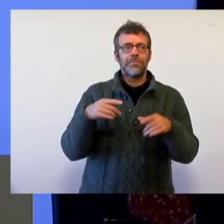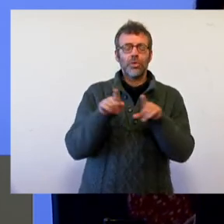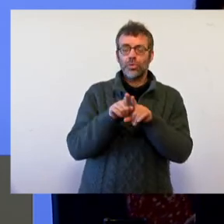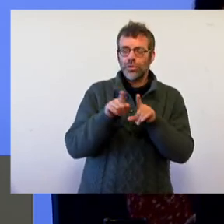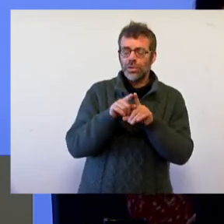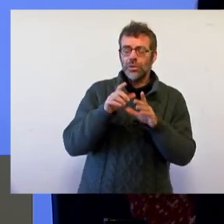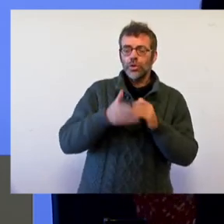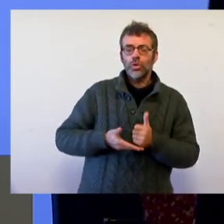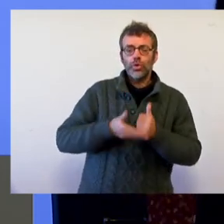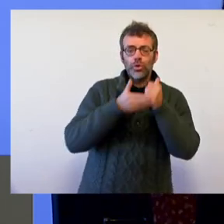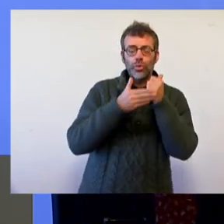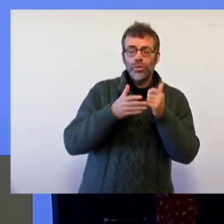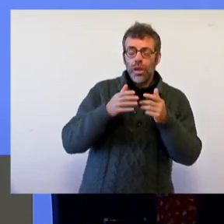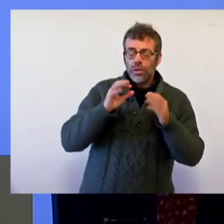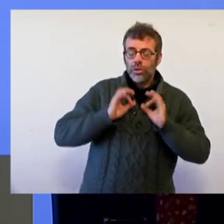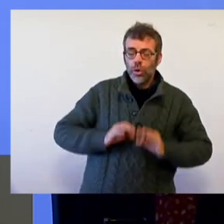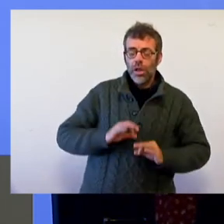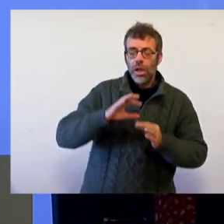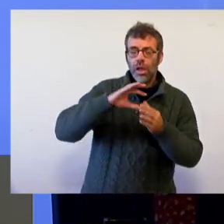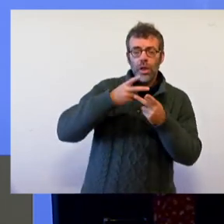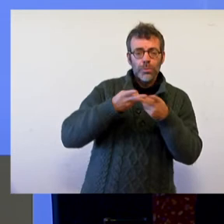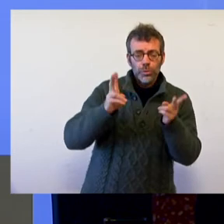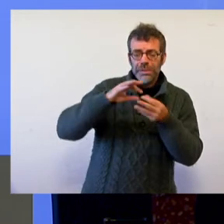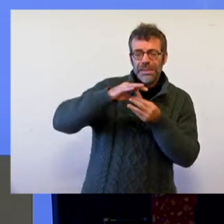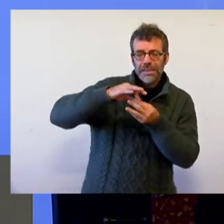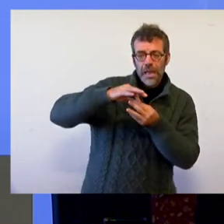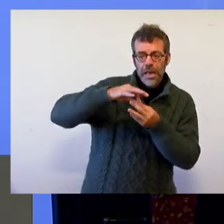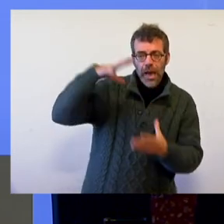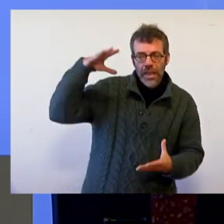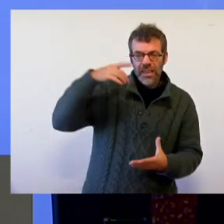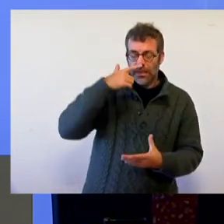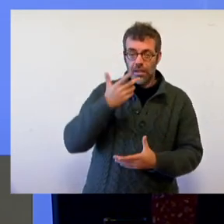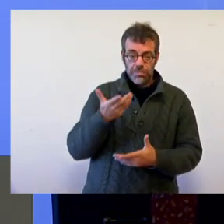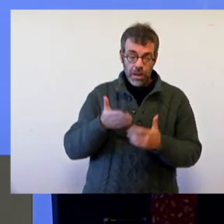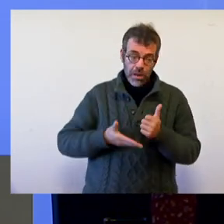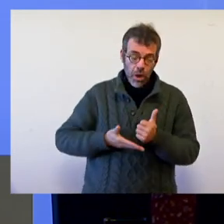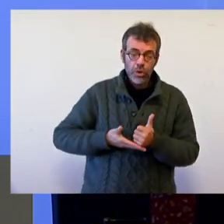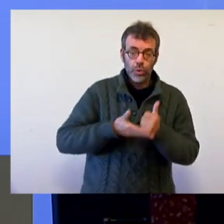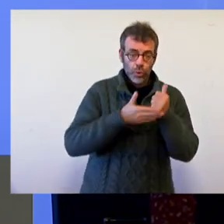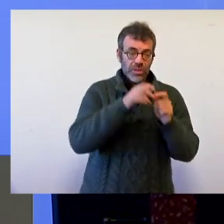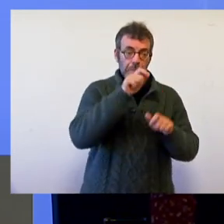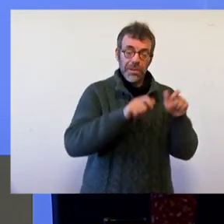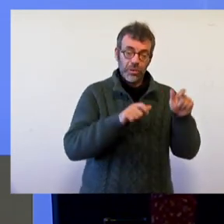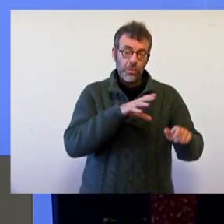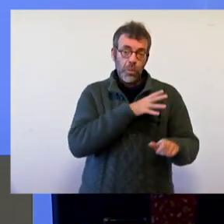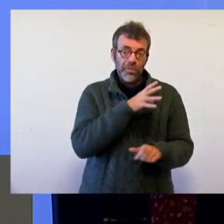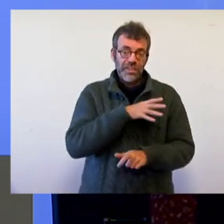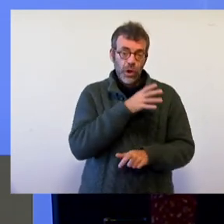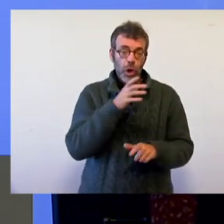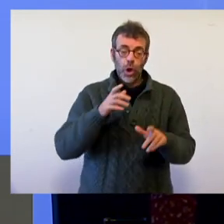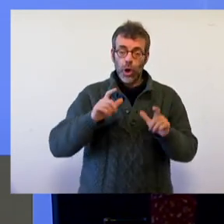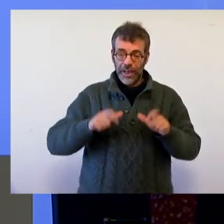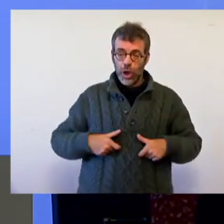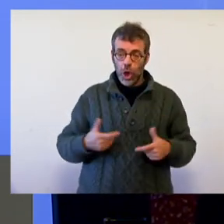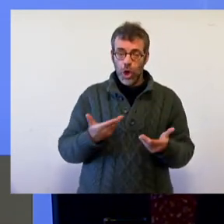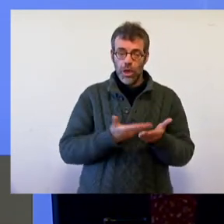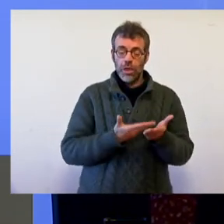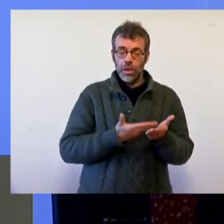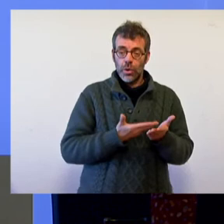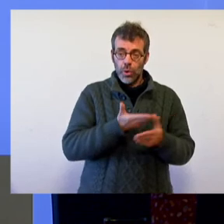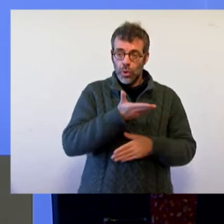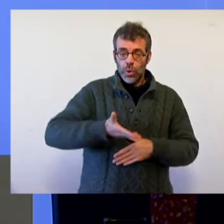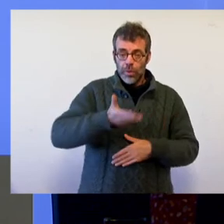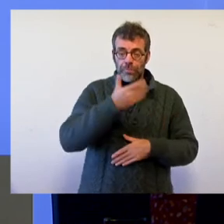laïque, c'est un soutien au pouvoir d'achat des enseignants, des professeurs des écoles qui mettent en œuvre cela et qui